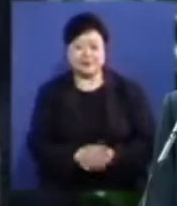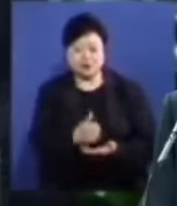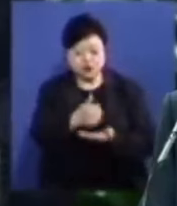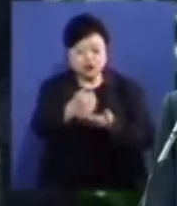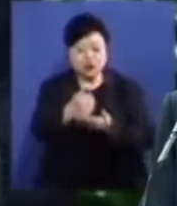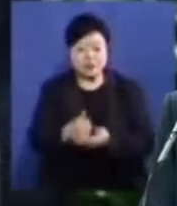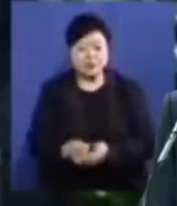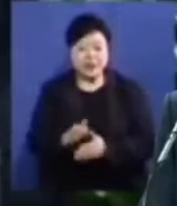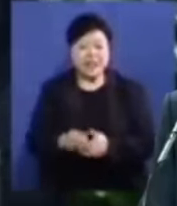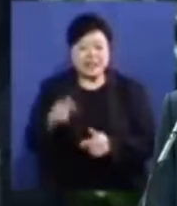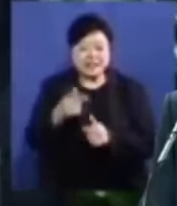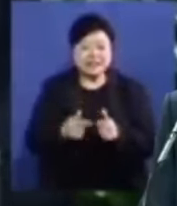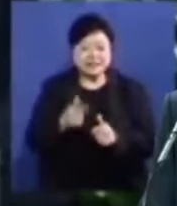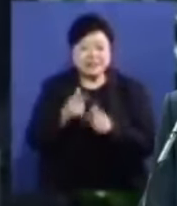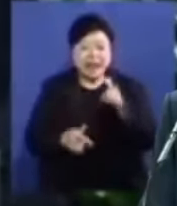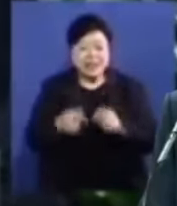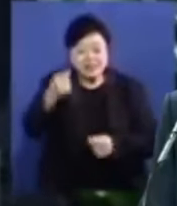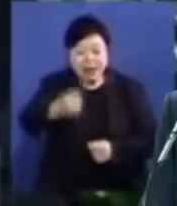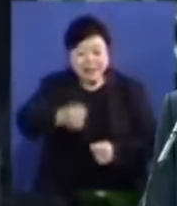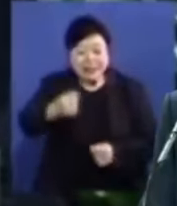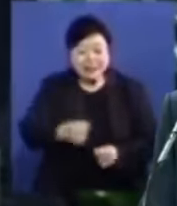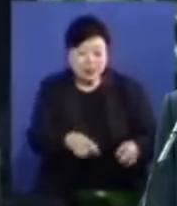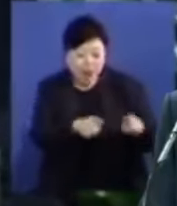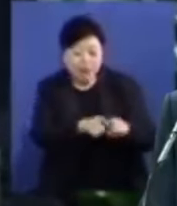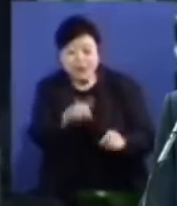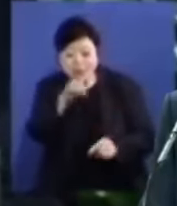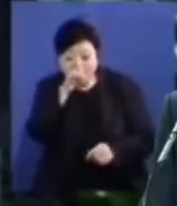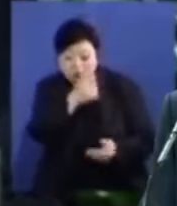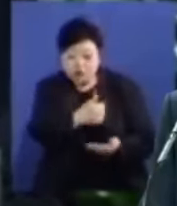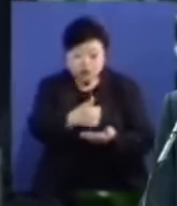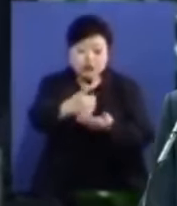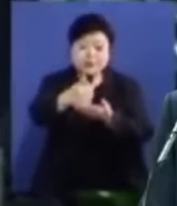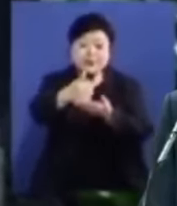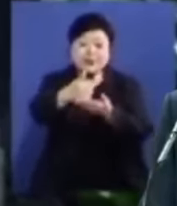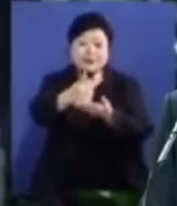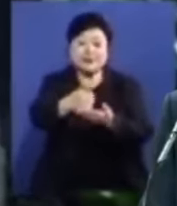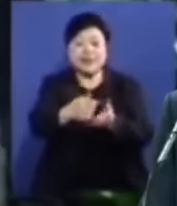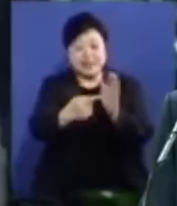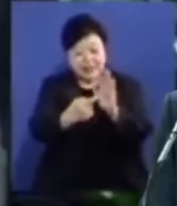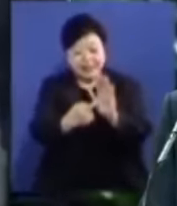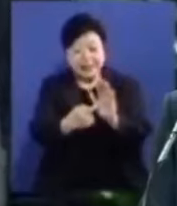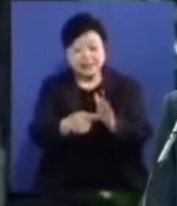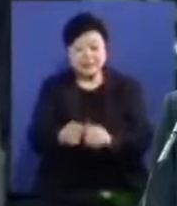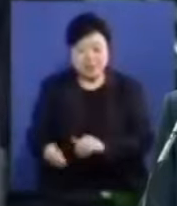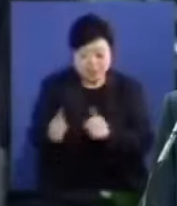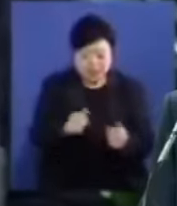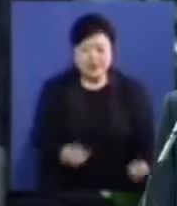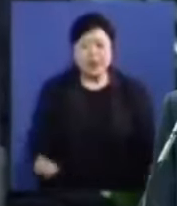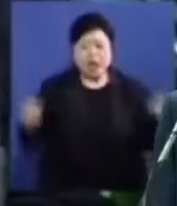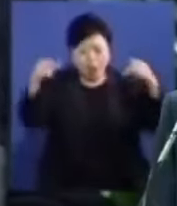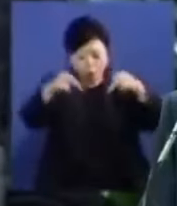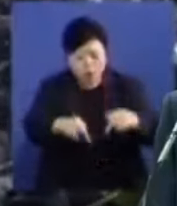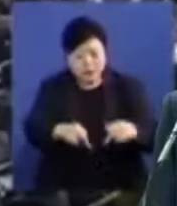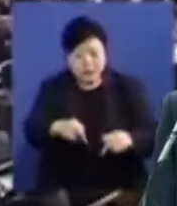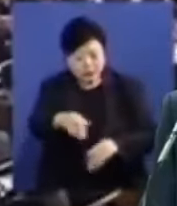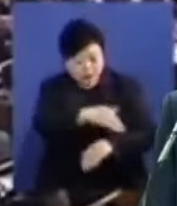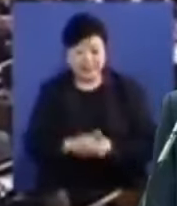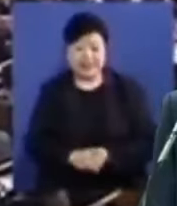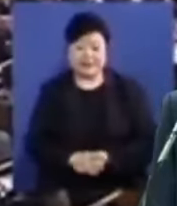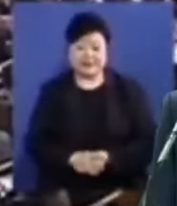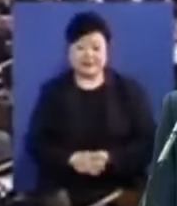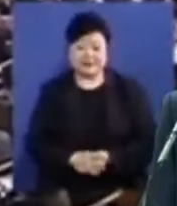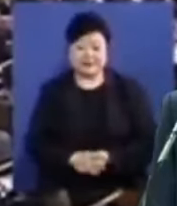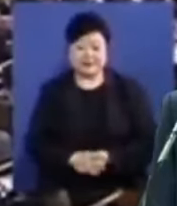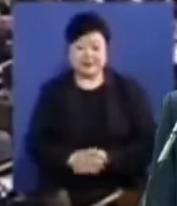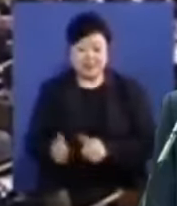주님의 지팡이와 막대기가 나와 같이 있는 것을 주님이 나타내려면 내가 사망의 엄침한 골짜기로 지나가야 되는 것입니다.